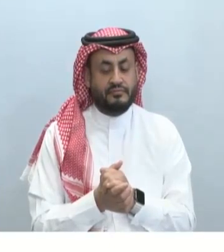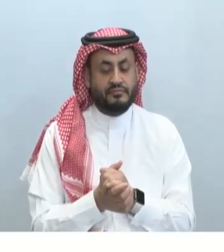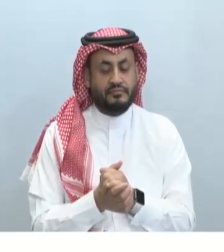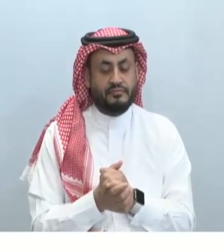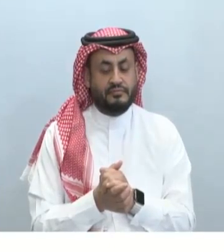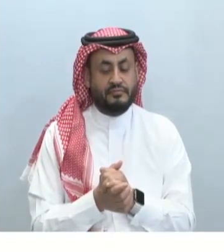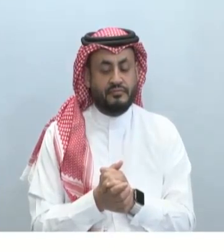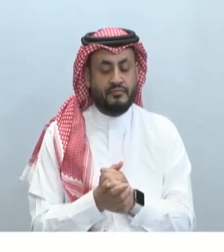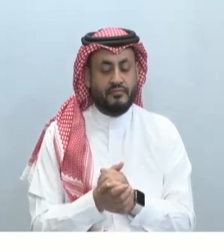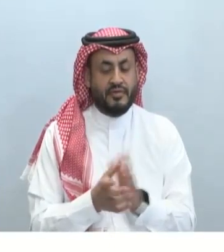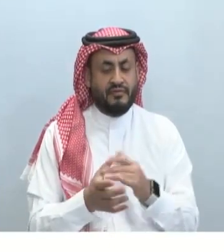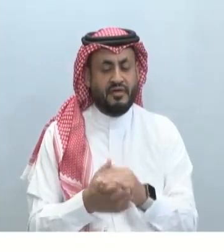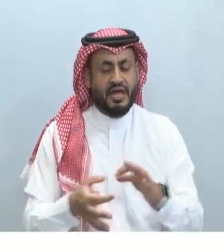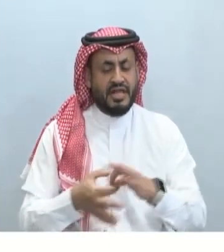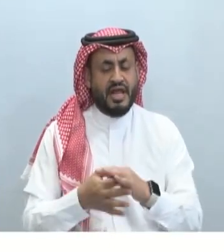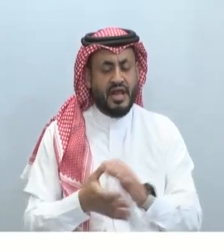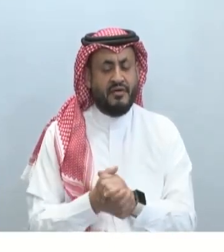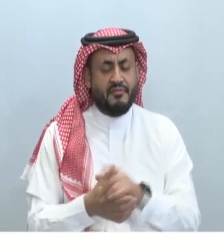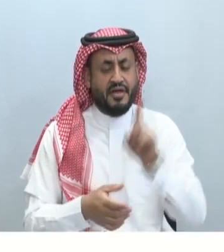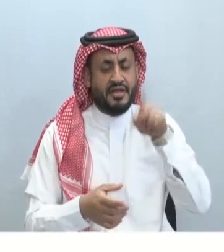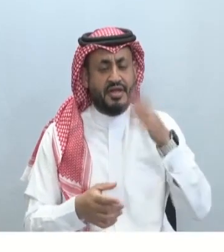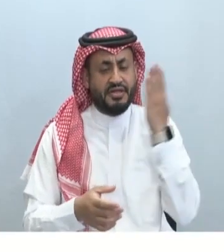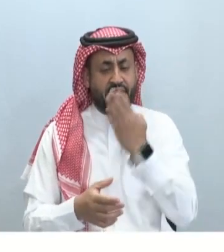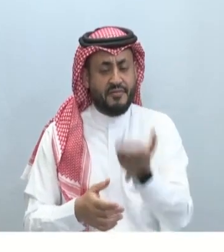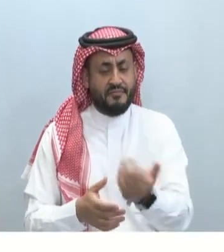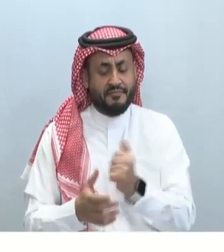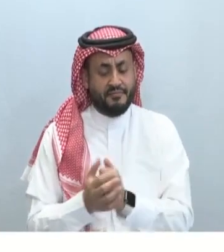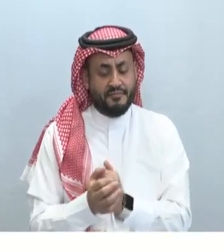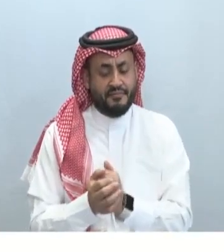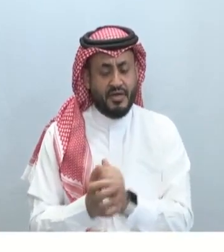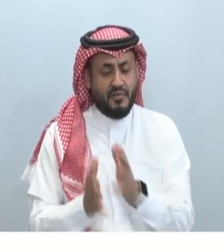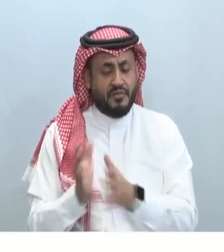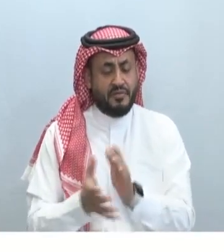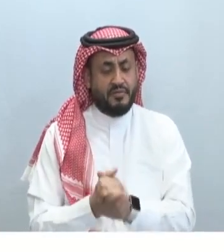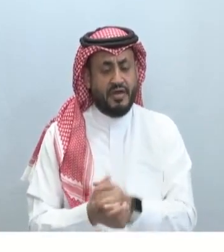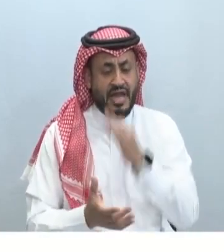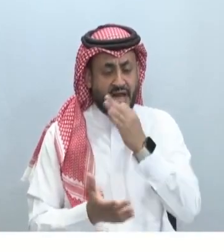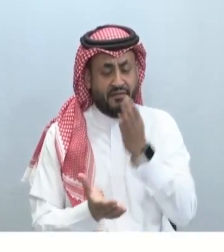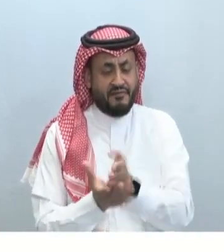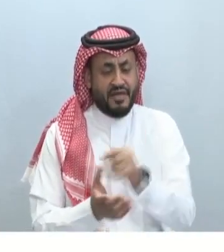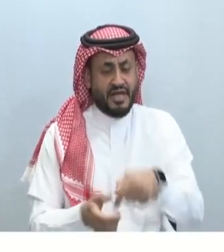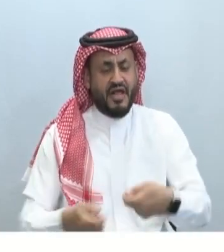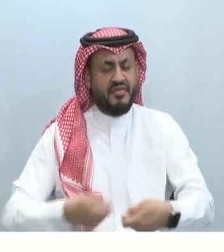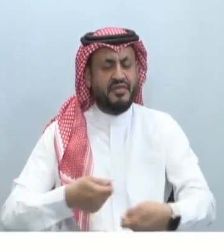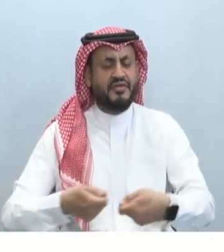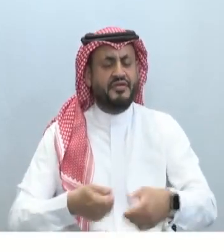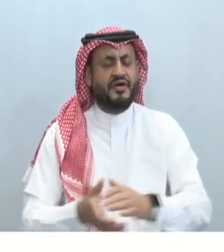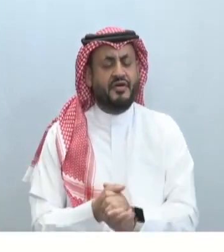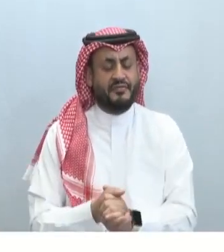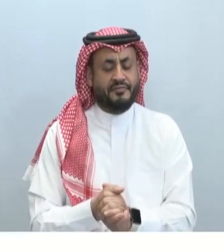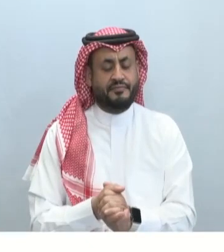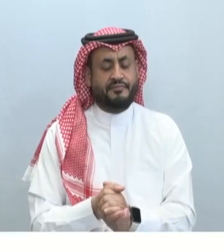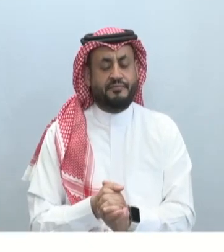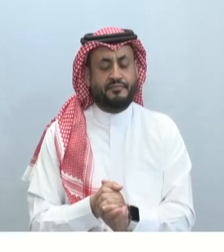بدرسنا فكما قلت لكم ابنائي سوف نتحدث عن الصدق في التجاره